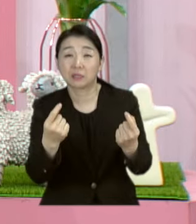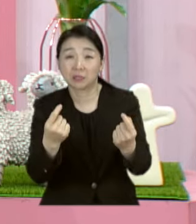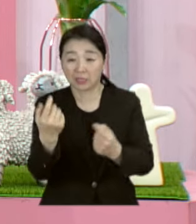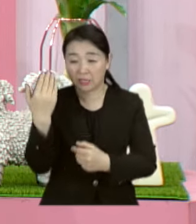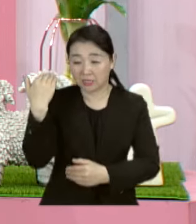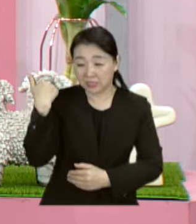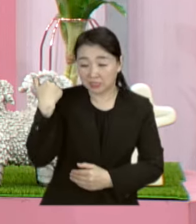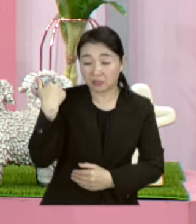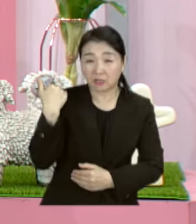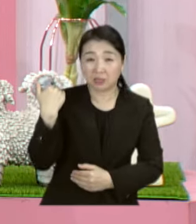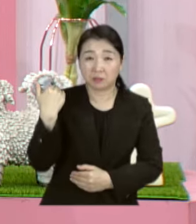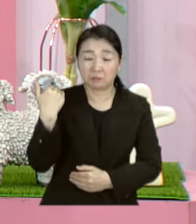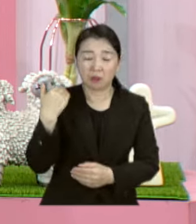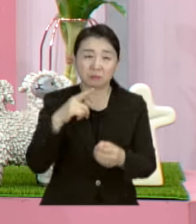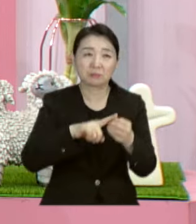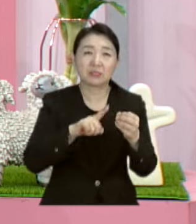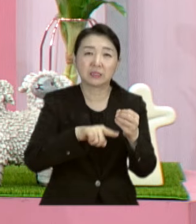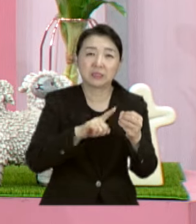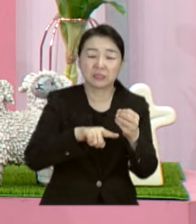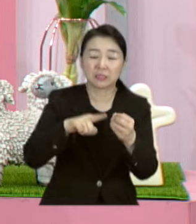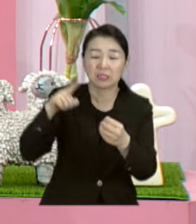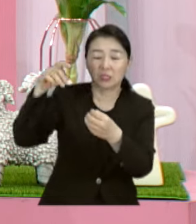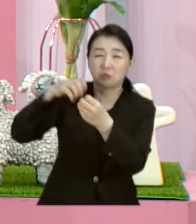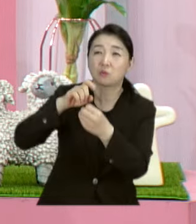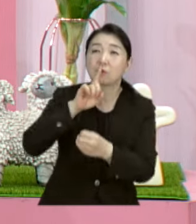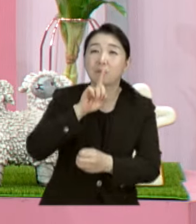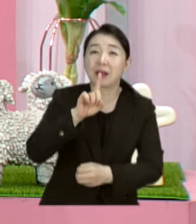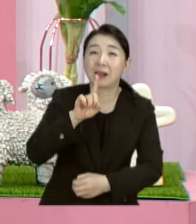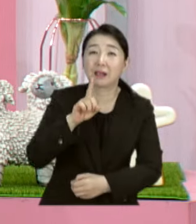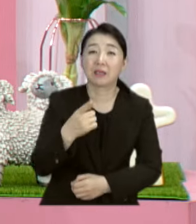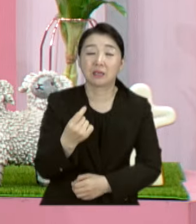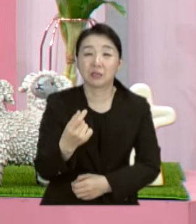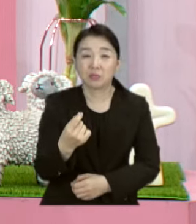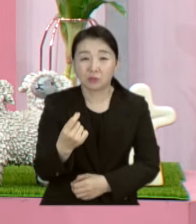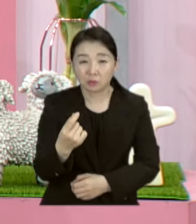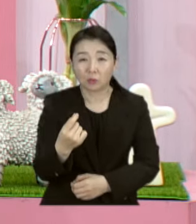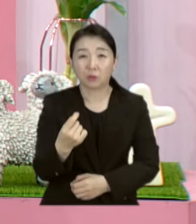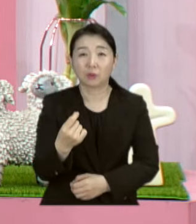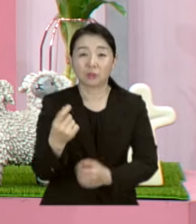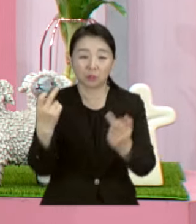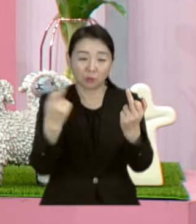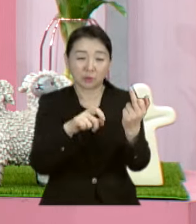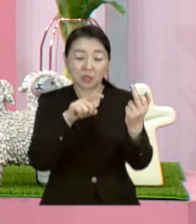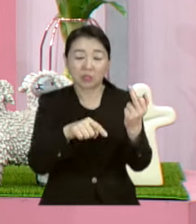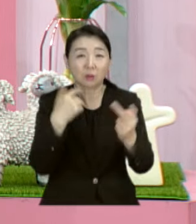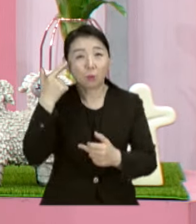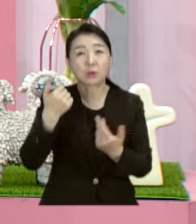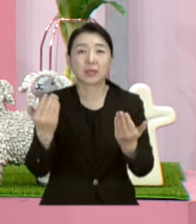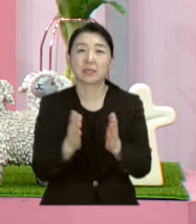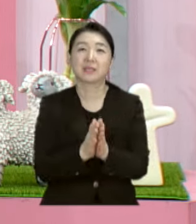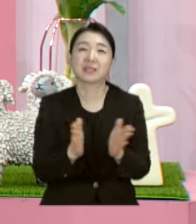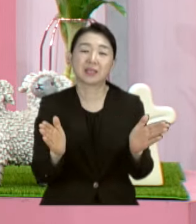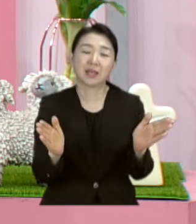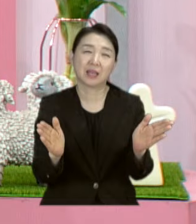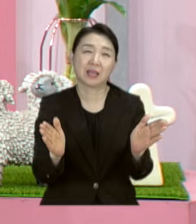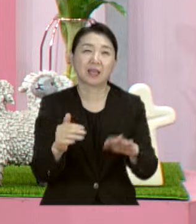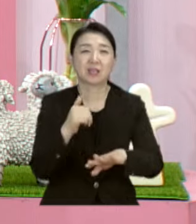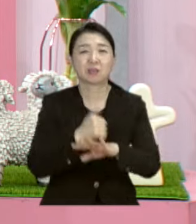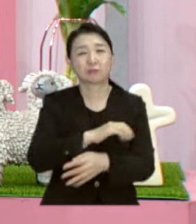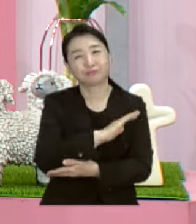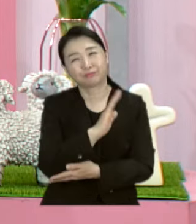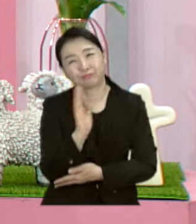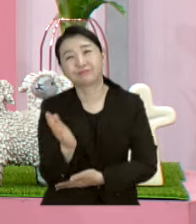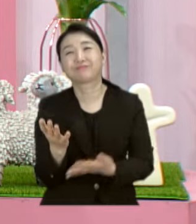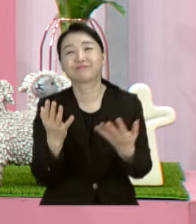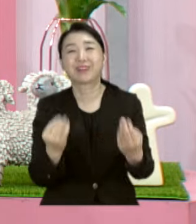옛날에 피난민들이 내려와서 예, 예. 부산에 정착한 골짜기에서 목회를 저 출발을 했죠. 네. 사연이 많습니다.